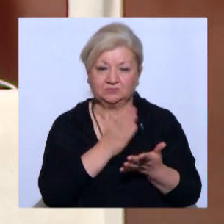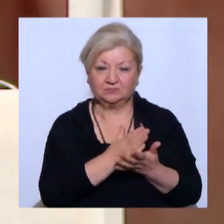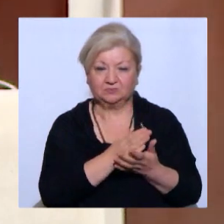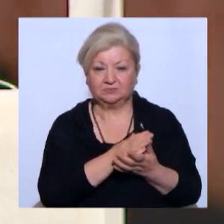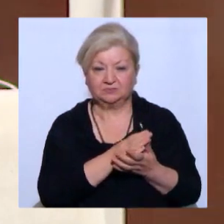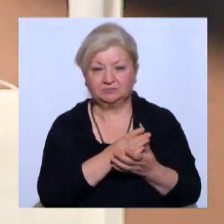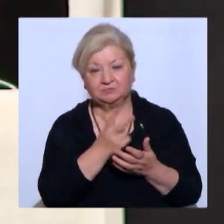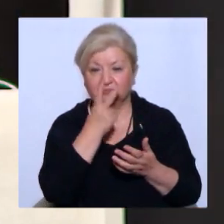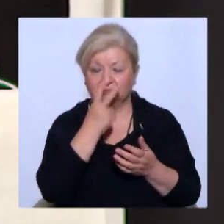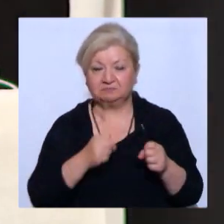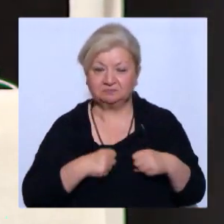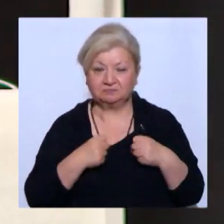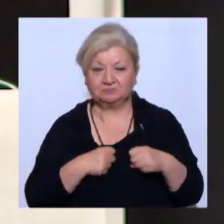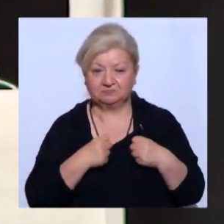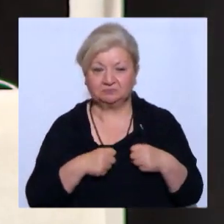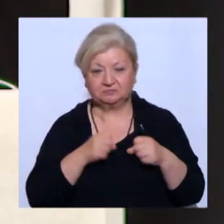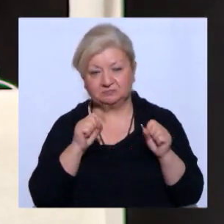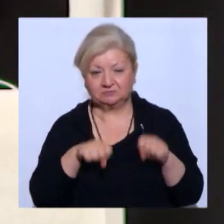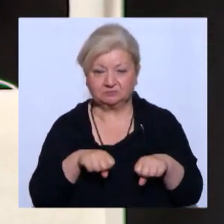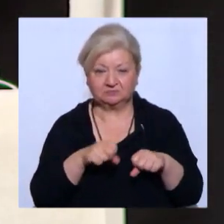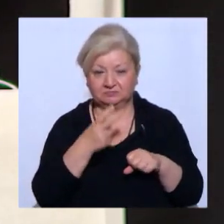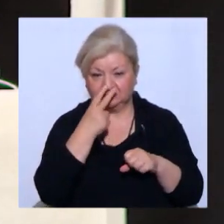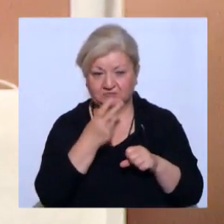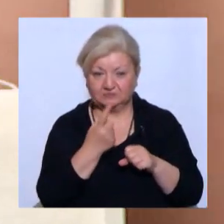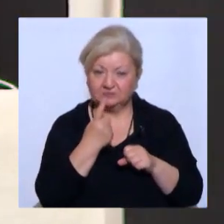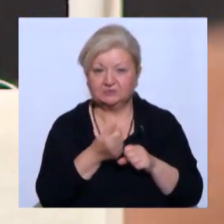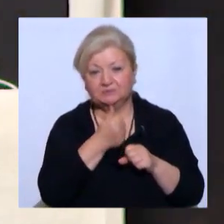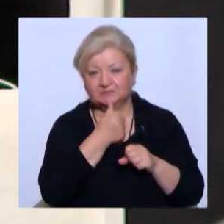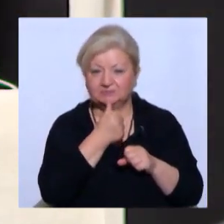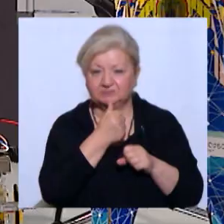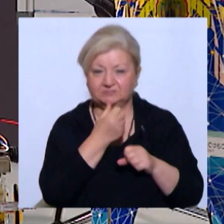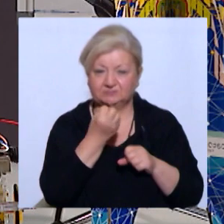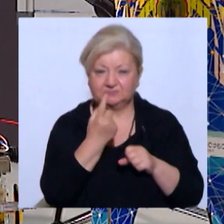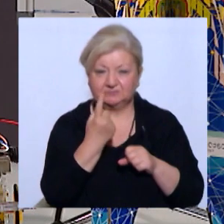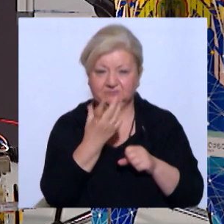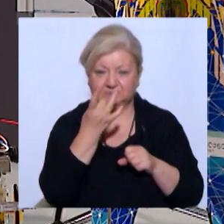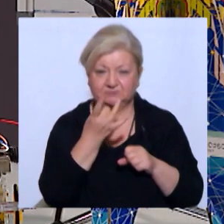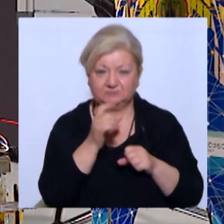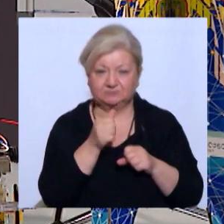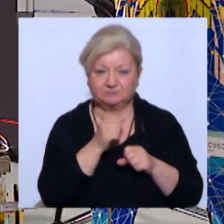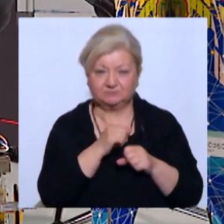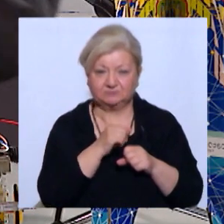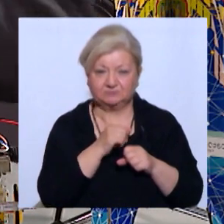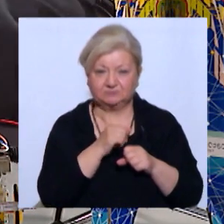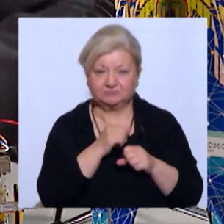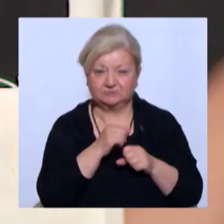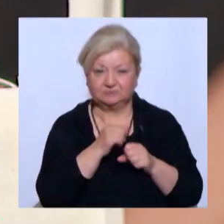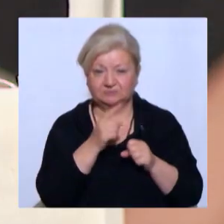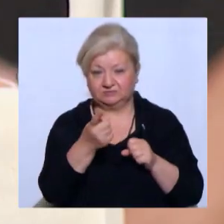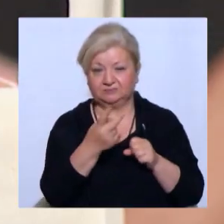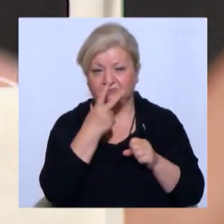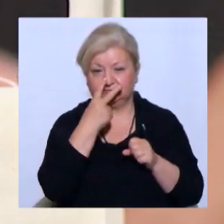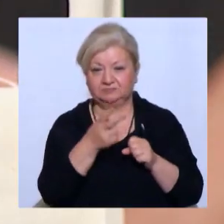ცოტა რთული არის, მაგრამ მე მგონი შევძლებთ. აჰ, მოიცათ, ერთხელ კიდევ ცადოთ.